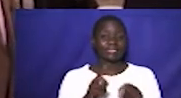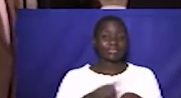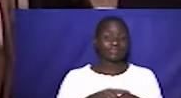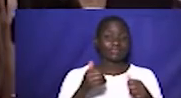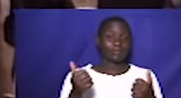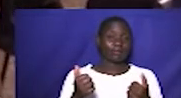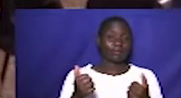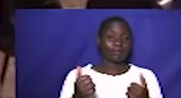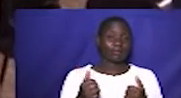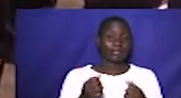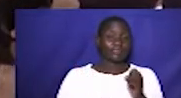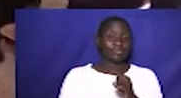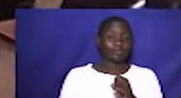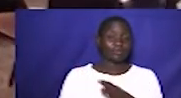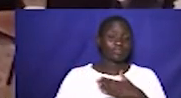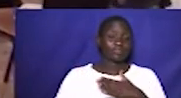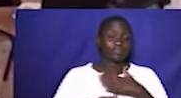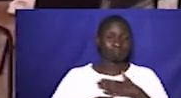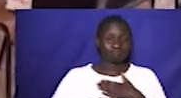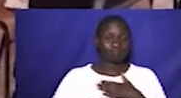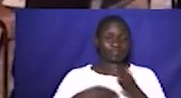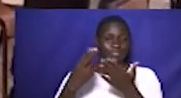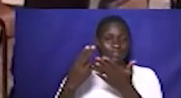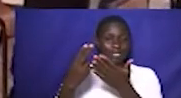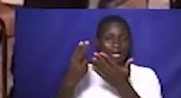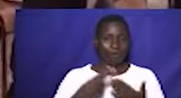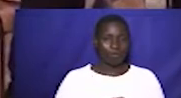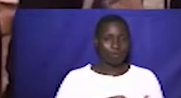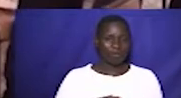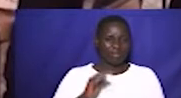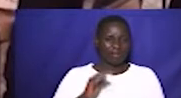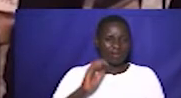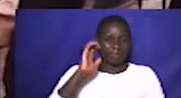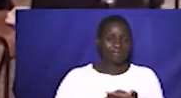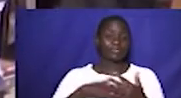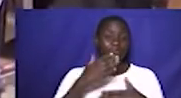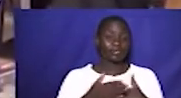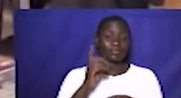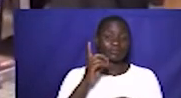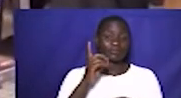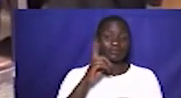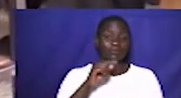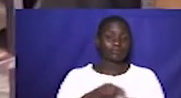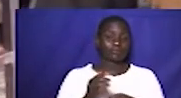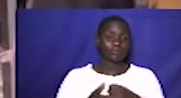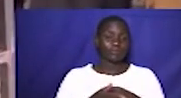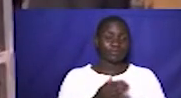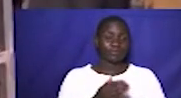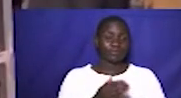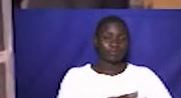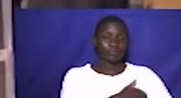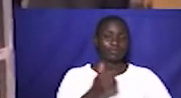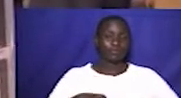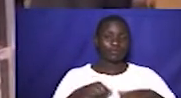nigaire rogo semele kwa ye unebe kuruwa bune ebibibi mbichi kwa kea nasa matukabo sio asakura asogo segeta bagambi kwa gendera